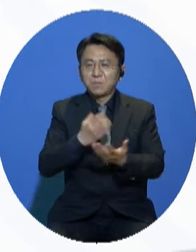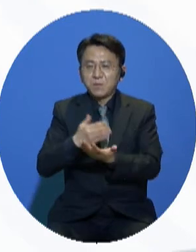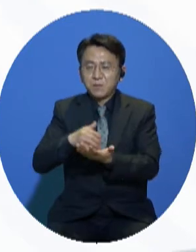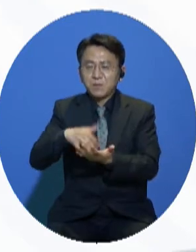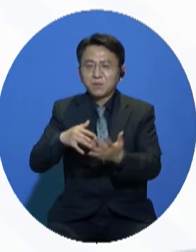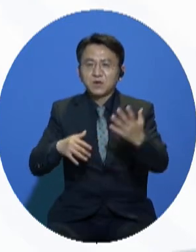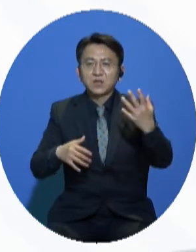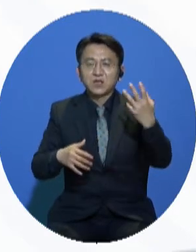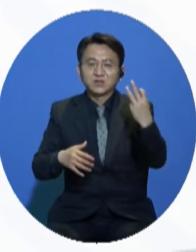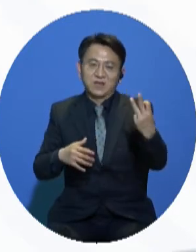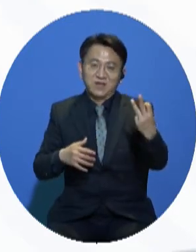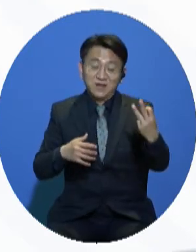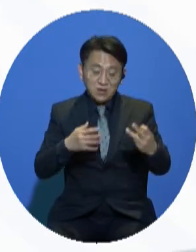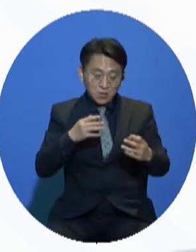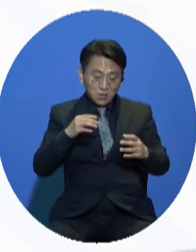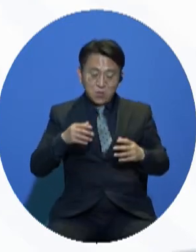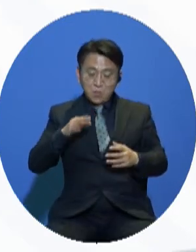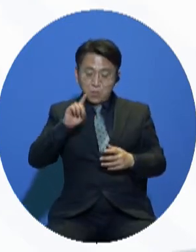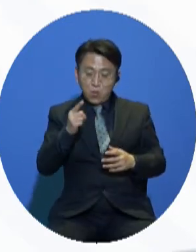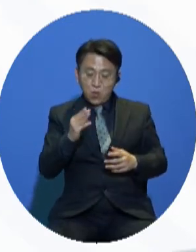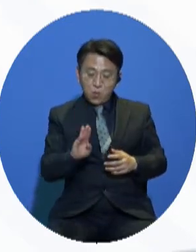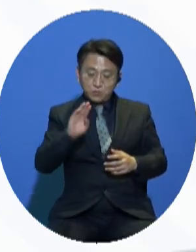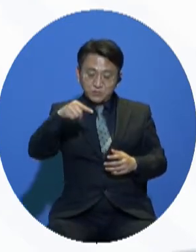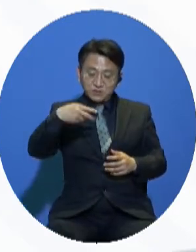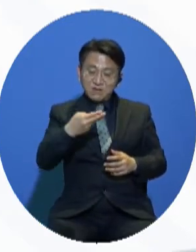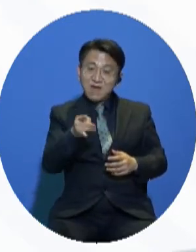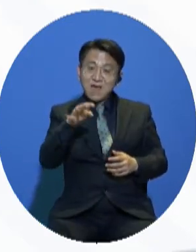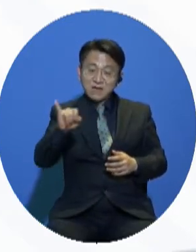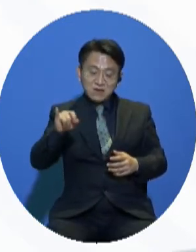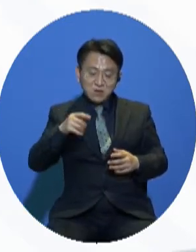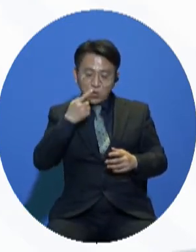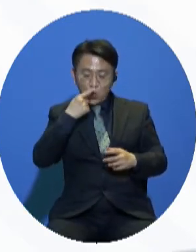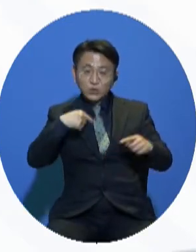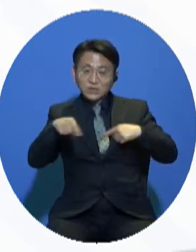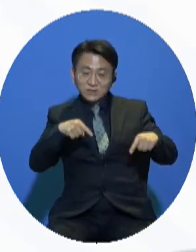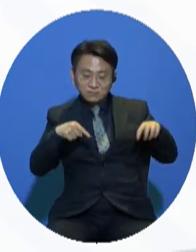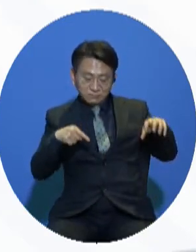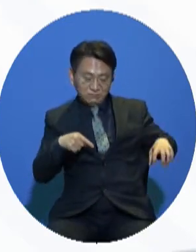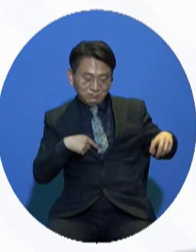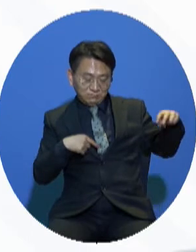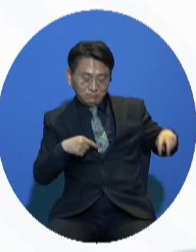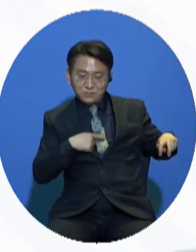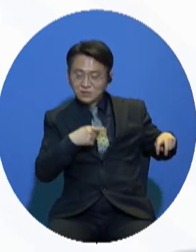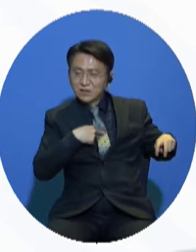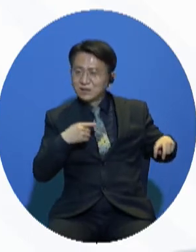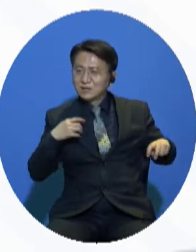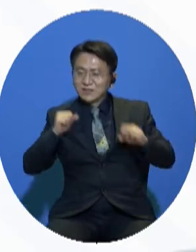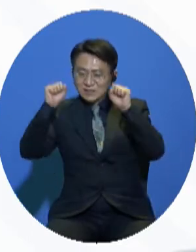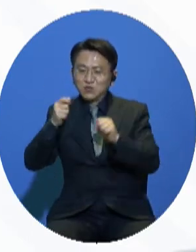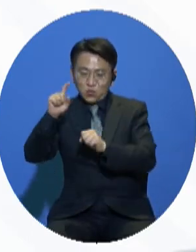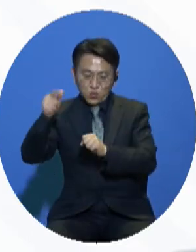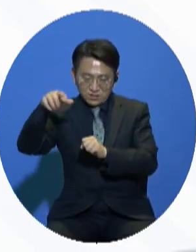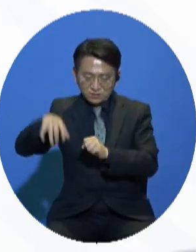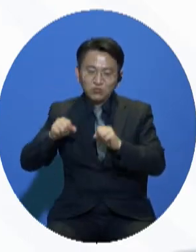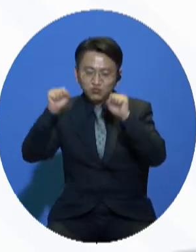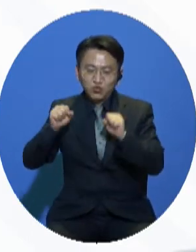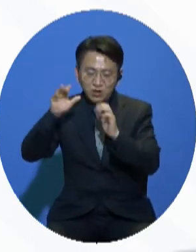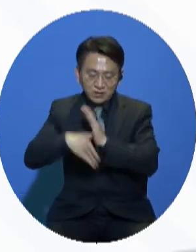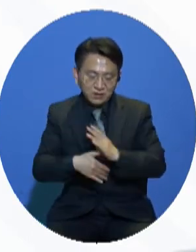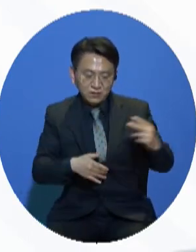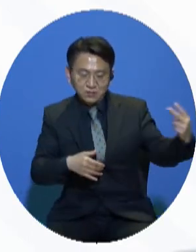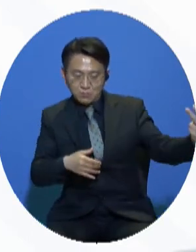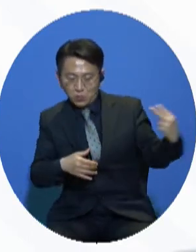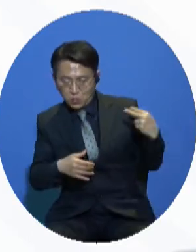코치는 제가 이제 체육관에서 훈련을 하면서 10년 동안 저를 지켜본 사람이었습니다. 우리가